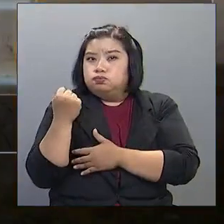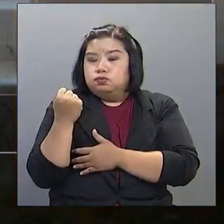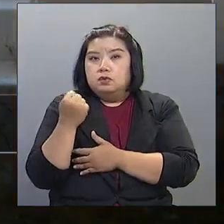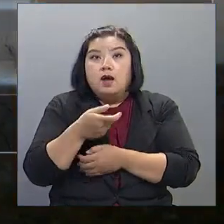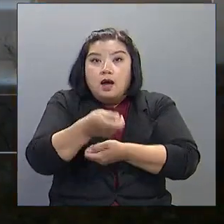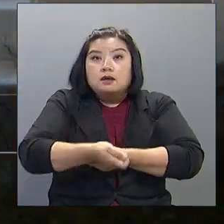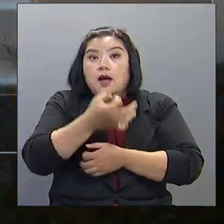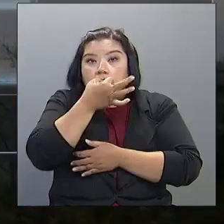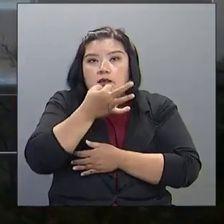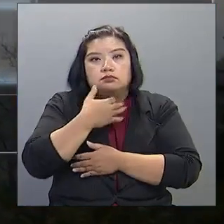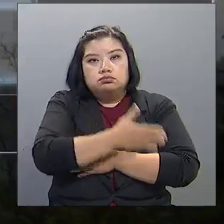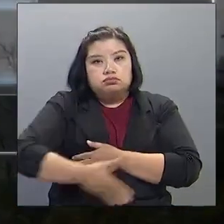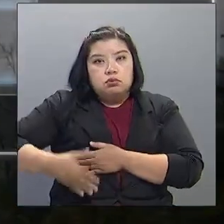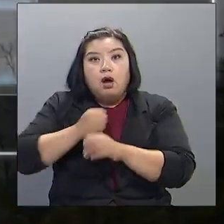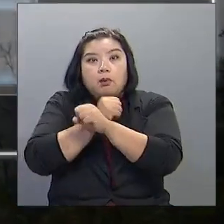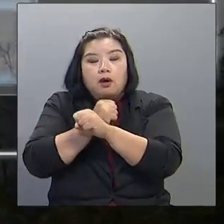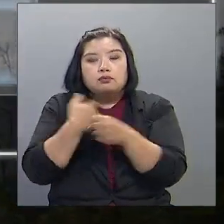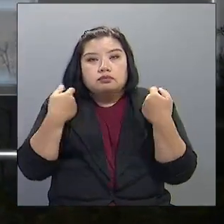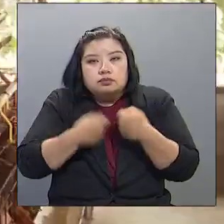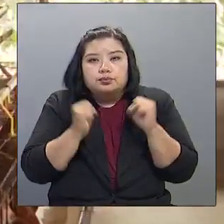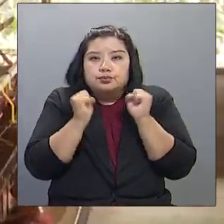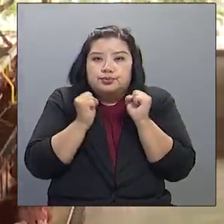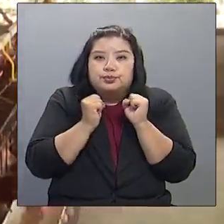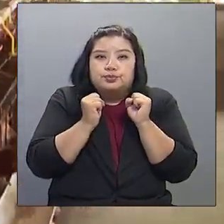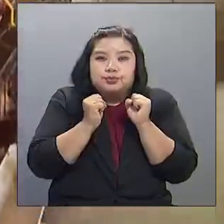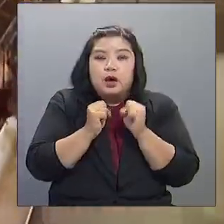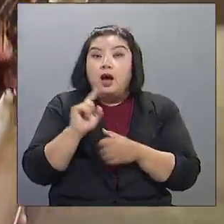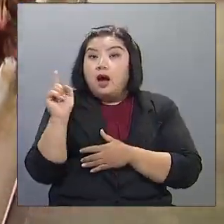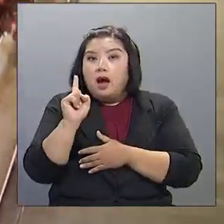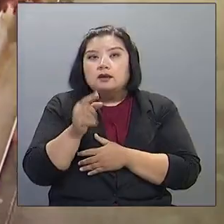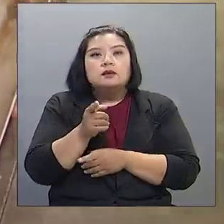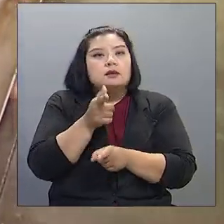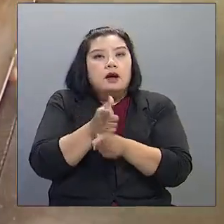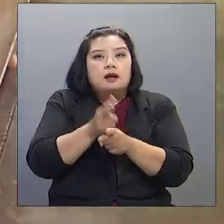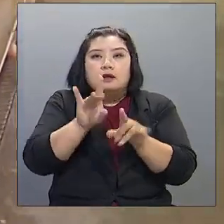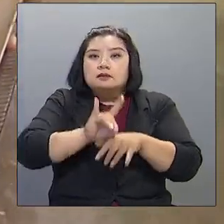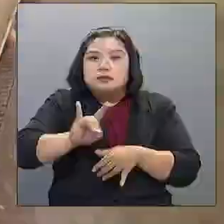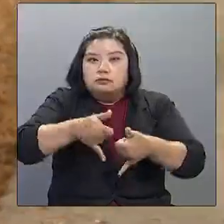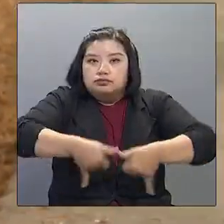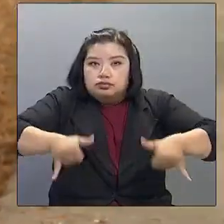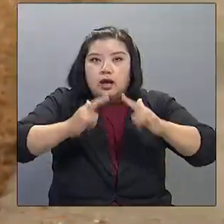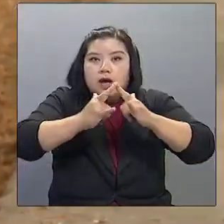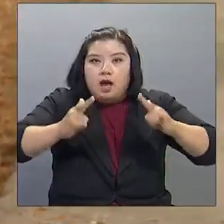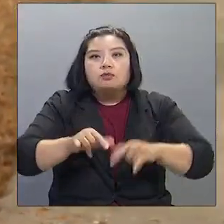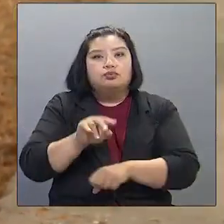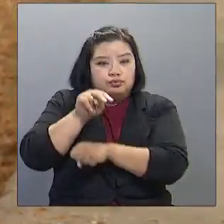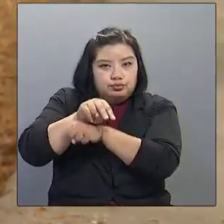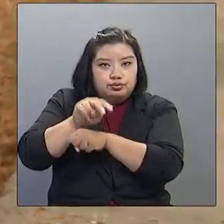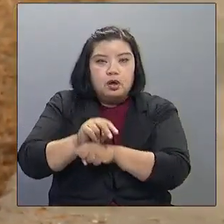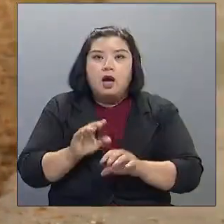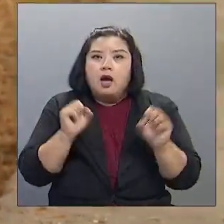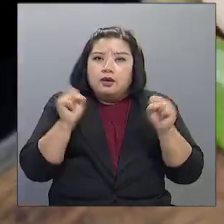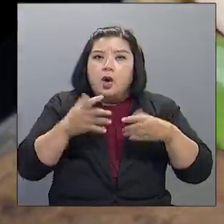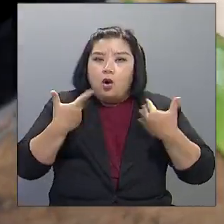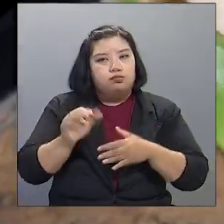รควรดูแลสุขภาพและให้ความอบอุ่นแก่ตนเองอย่างเพียงพอสำหรับผู้ที่เลี้ยงสัตว์ควรควบคุมอุณหภูมิภายในโรงเรือนอย่าให้เปลี่ยนแปลงรวด